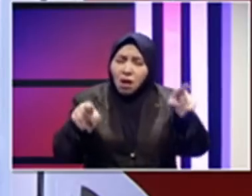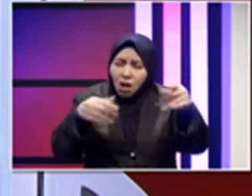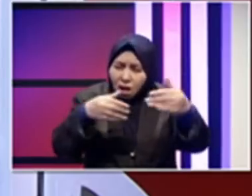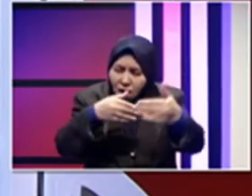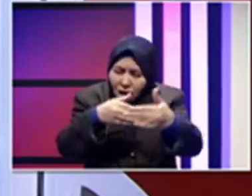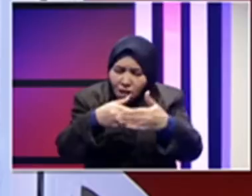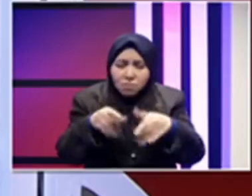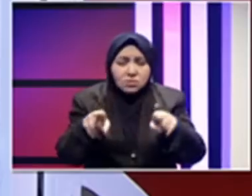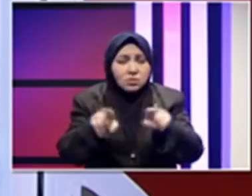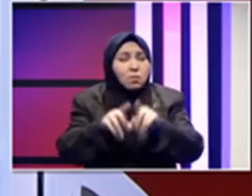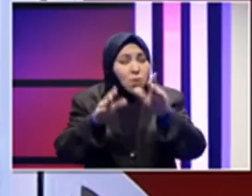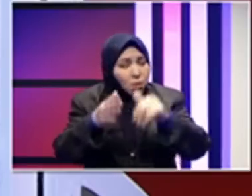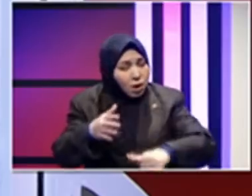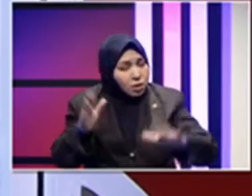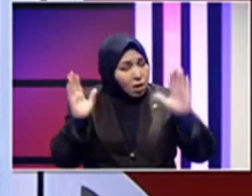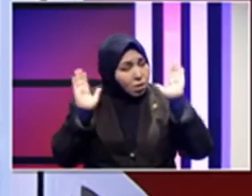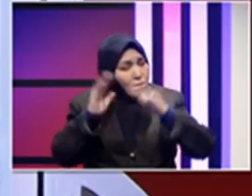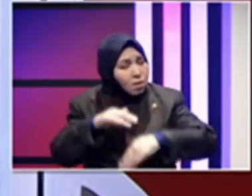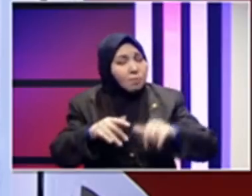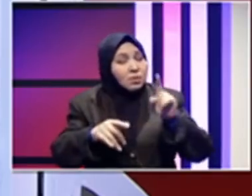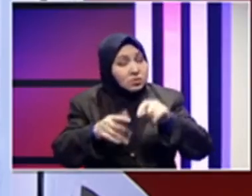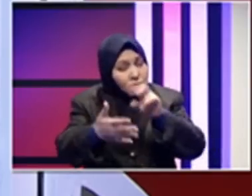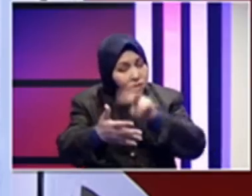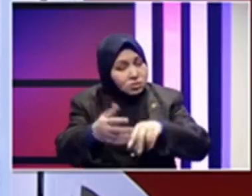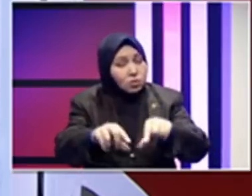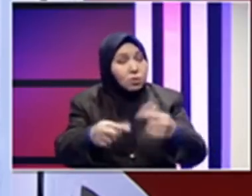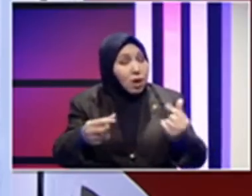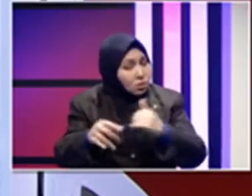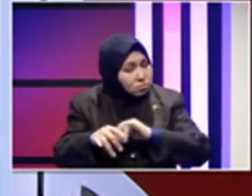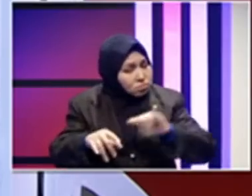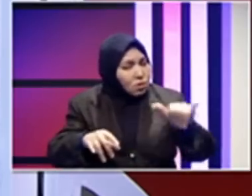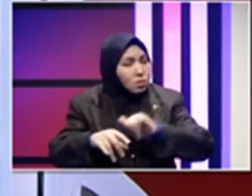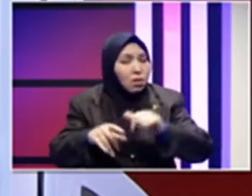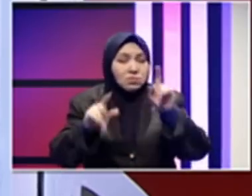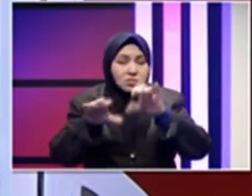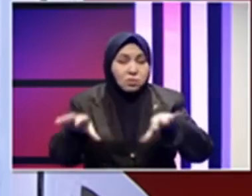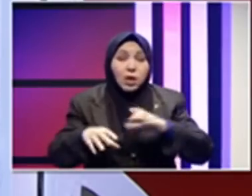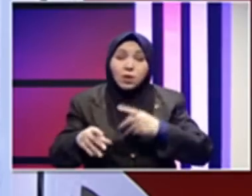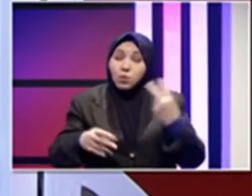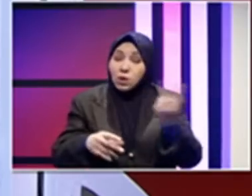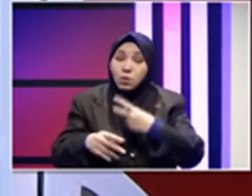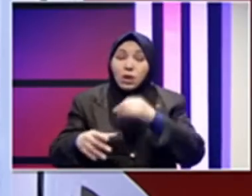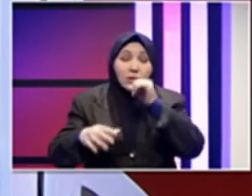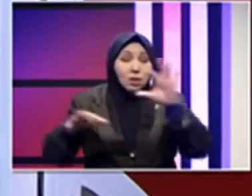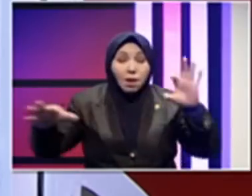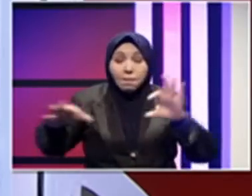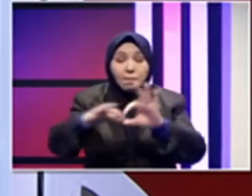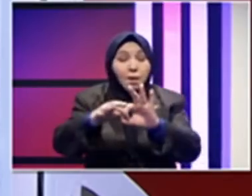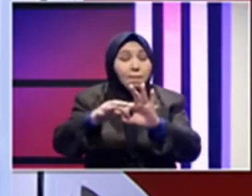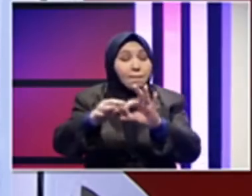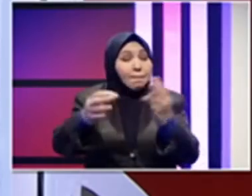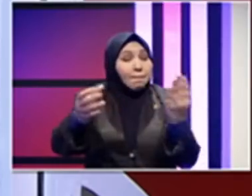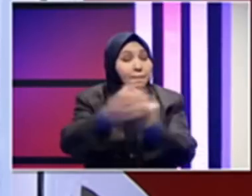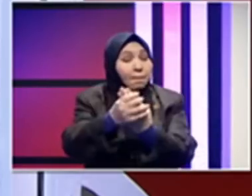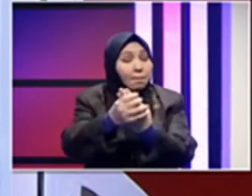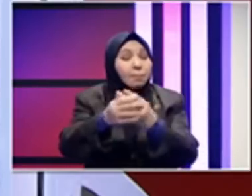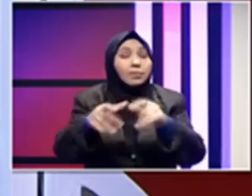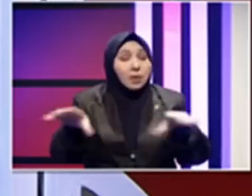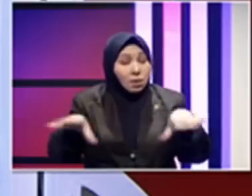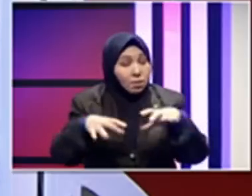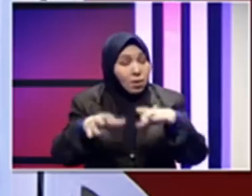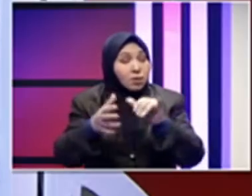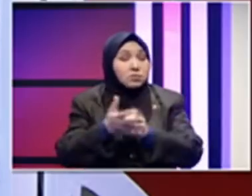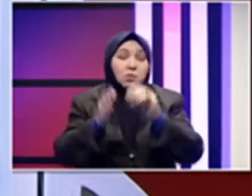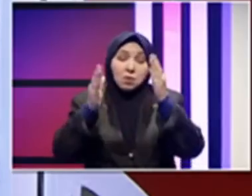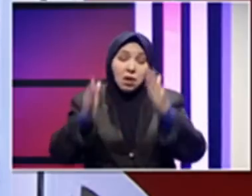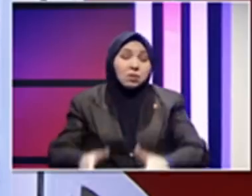yang baca Quran mesti solat, orang yang solat mesti baca Quran. Kalau dua-duanya ini tidak digabungkan, maka ia akan menyebabkan seseorang itu